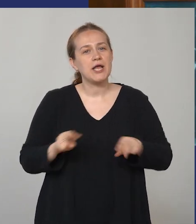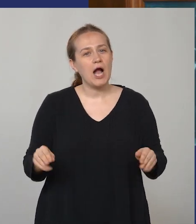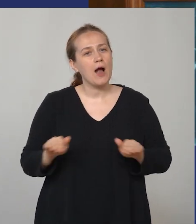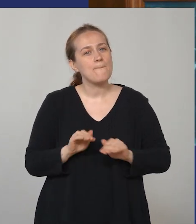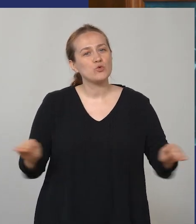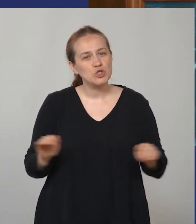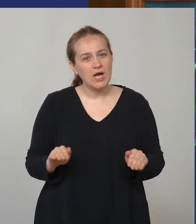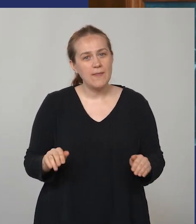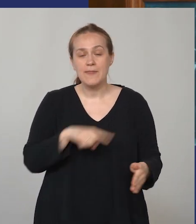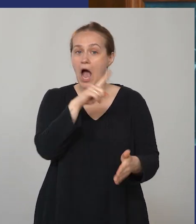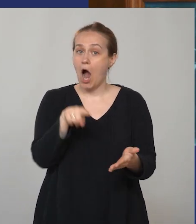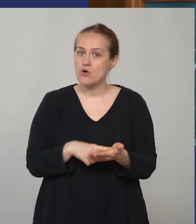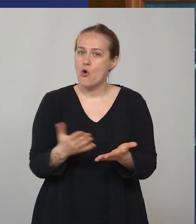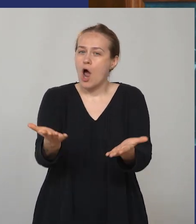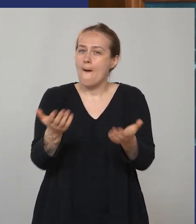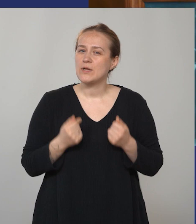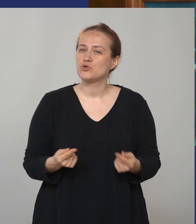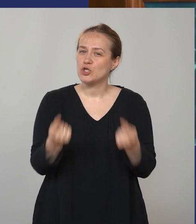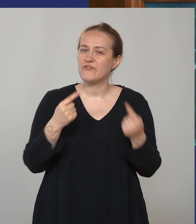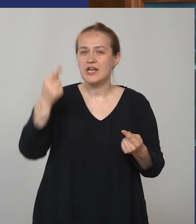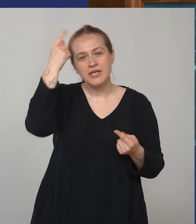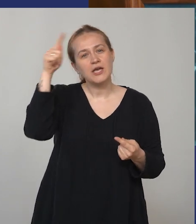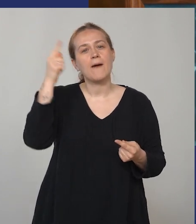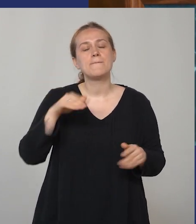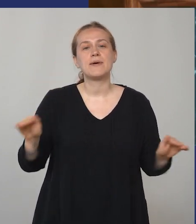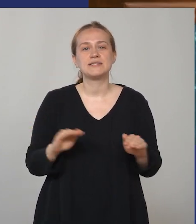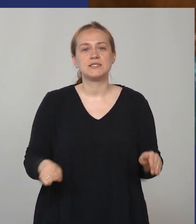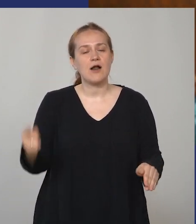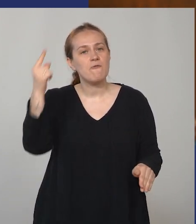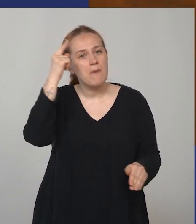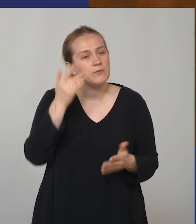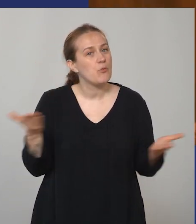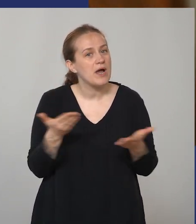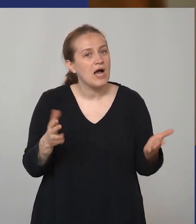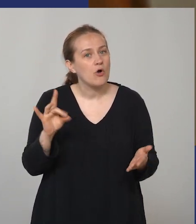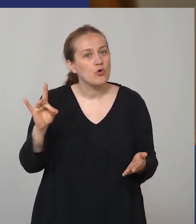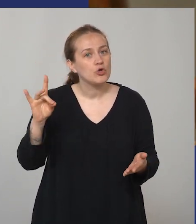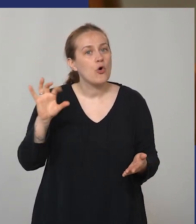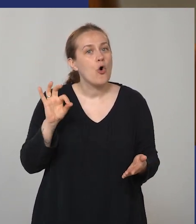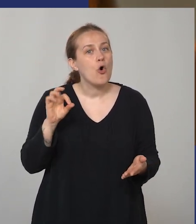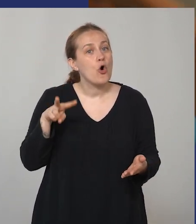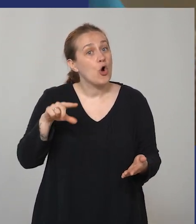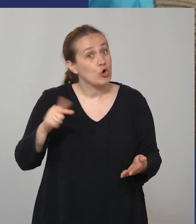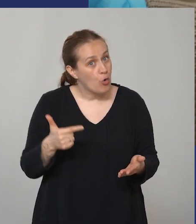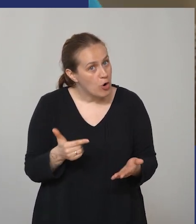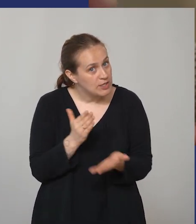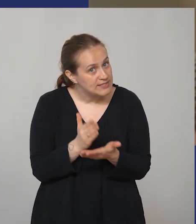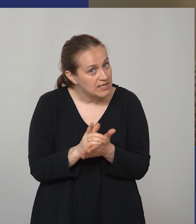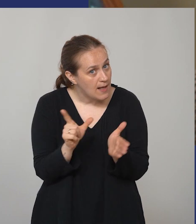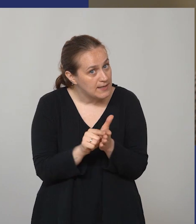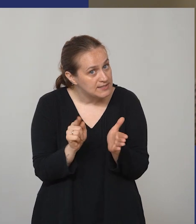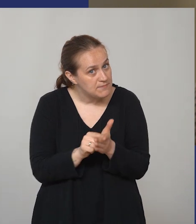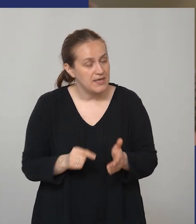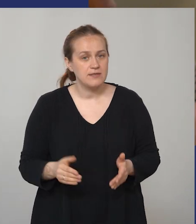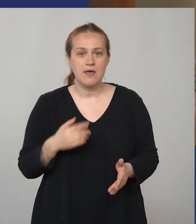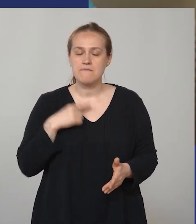композиторов. Вот и подумай, какую роль сыграла стипендия. Мне кажется, это